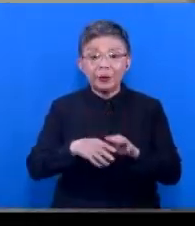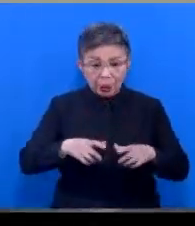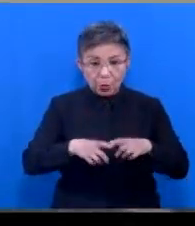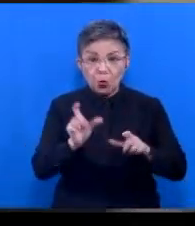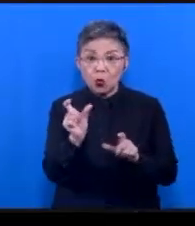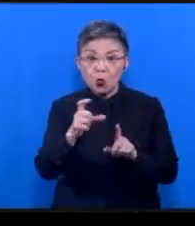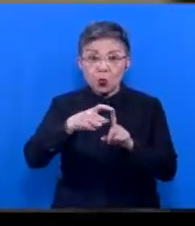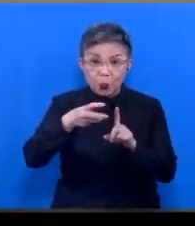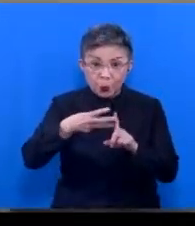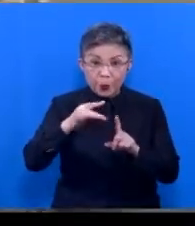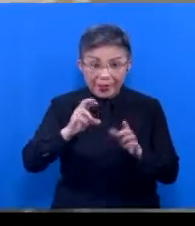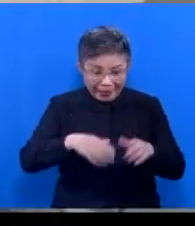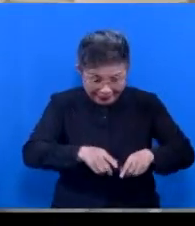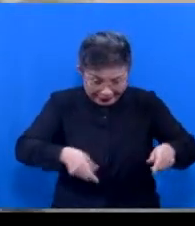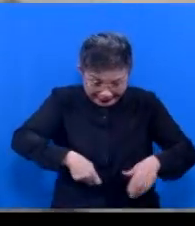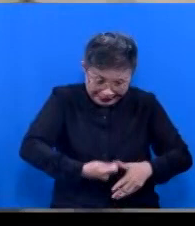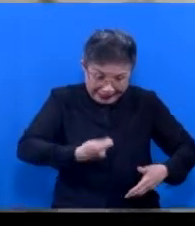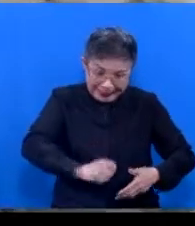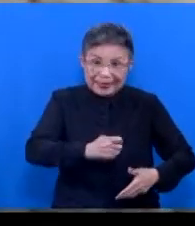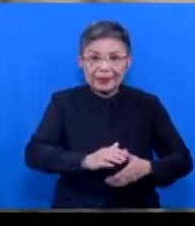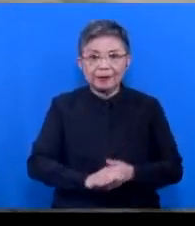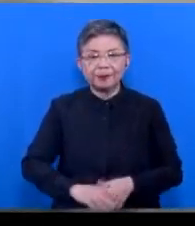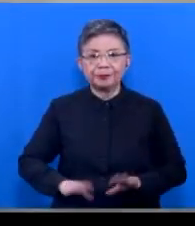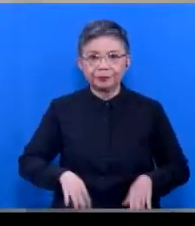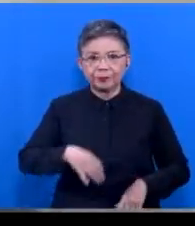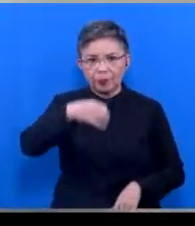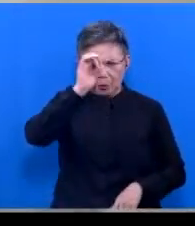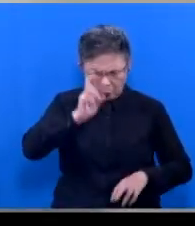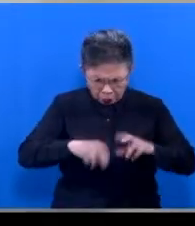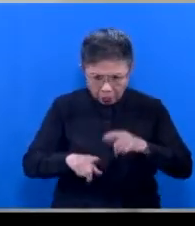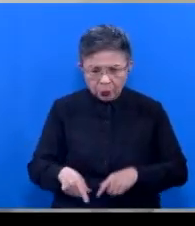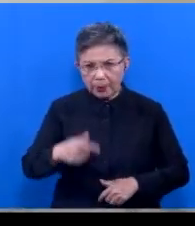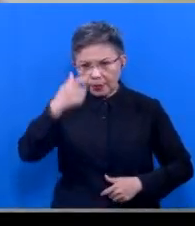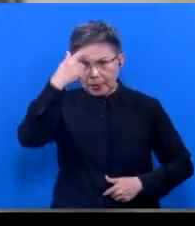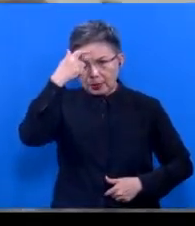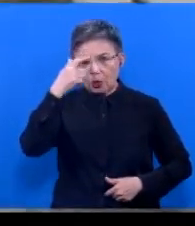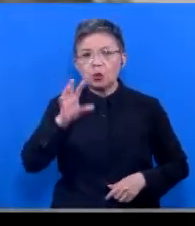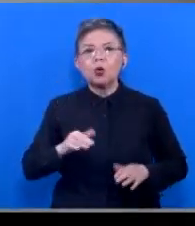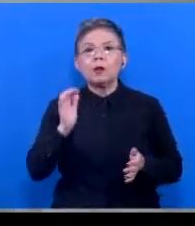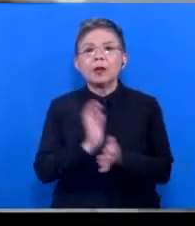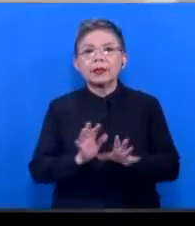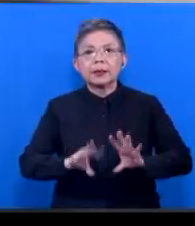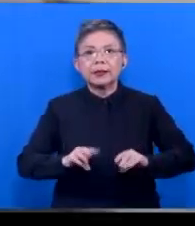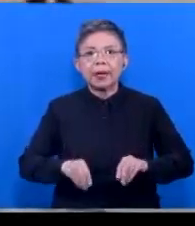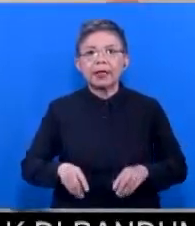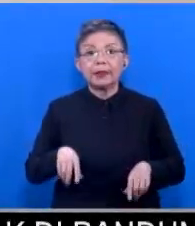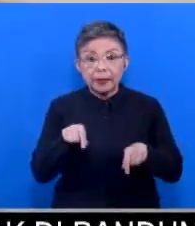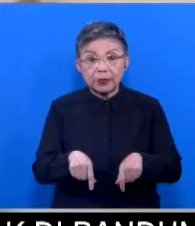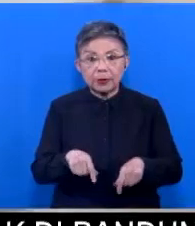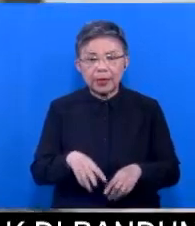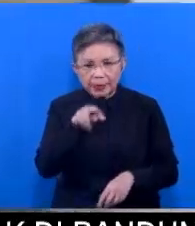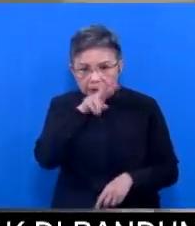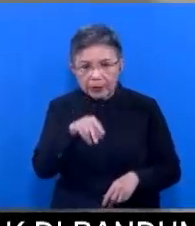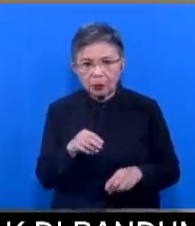habis dipreteli. Dari pemeriksaan polisi terungkap, para pelaku ternyata pekerja bangunan yang memang mengincar